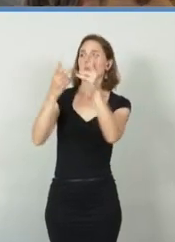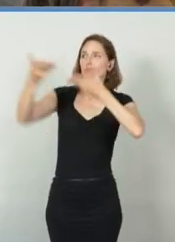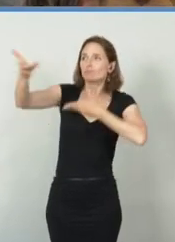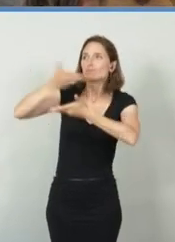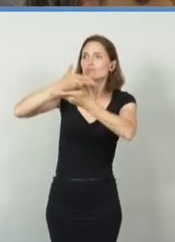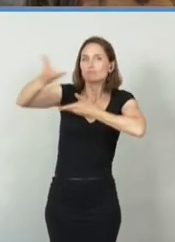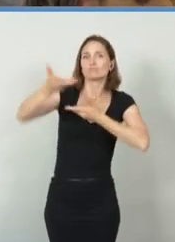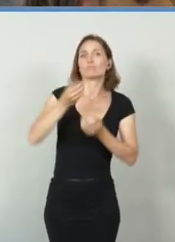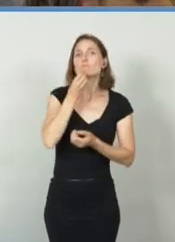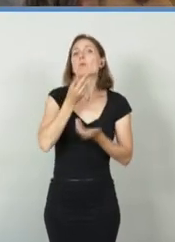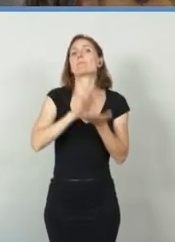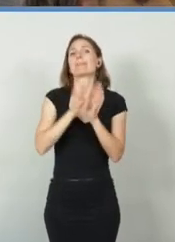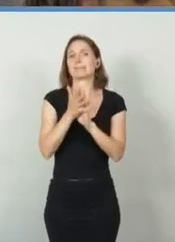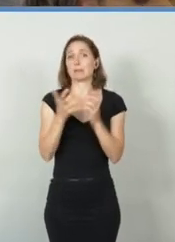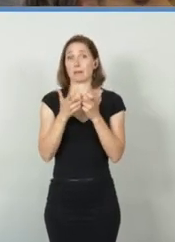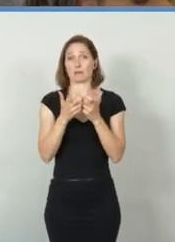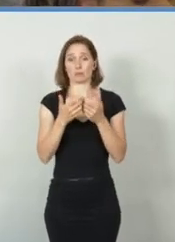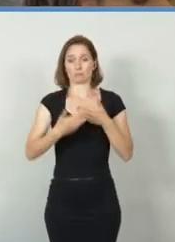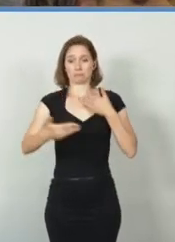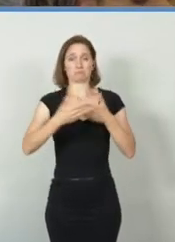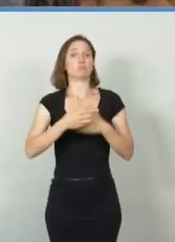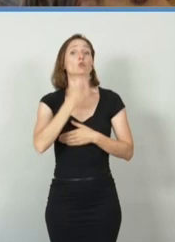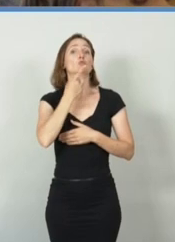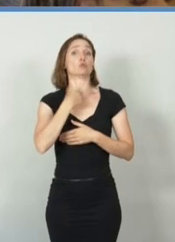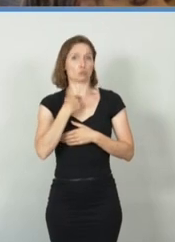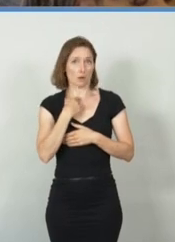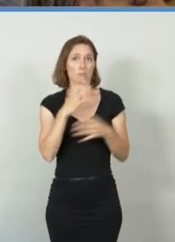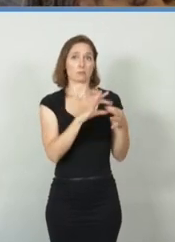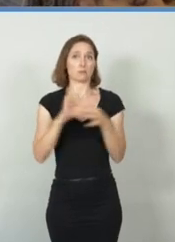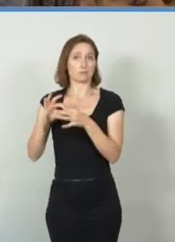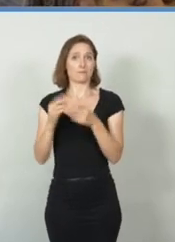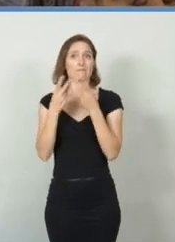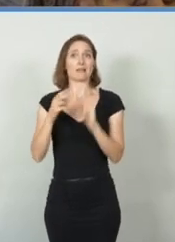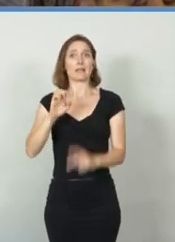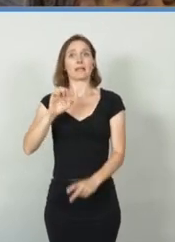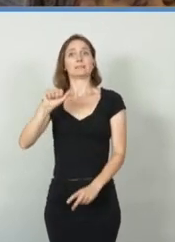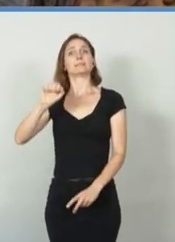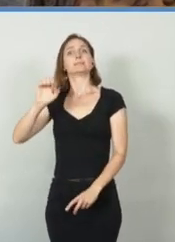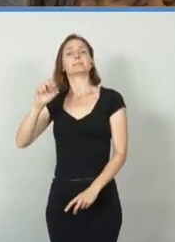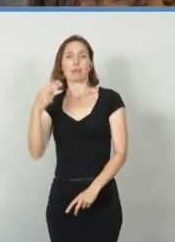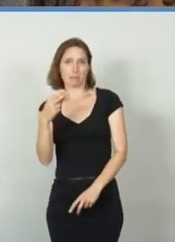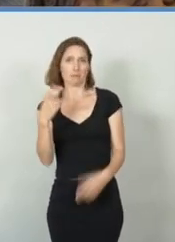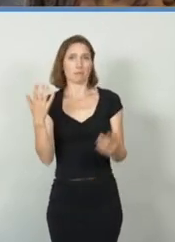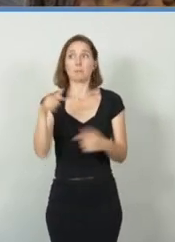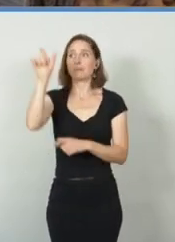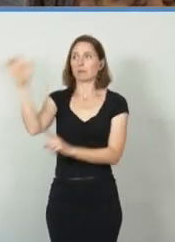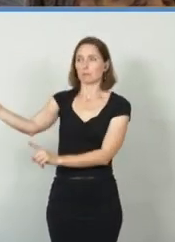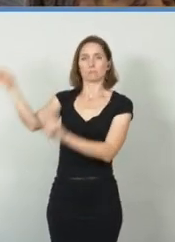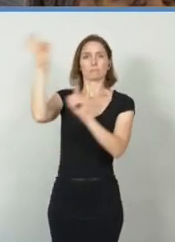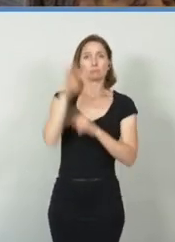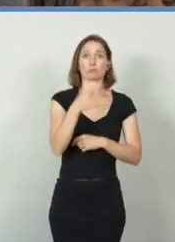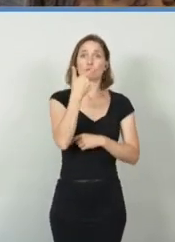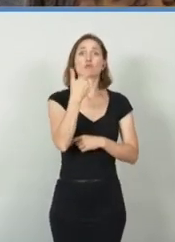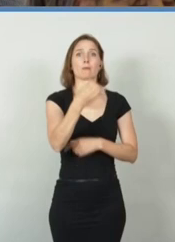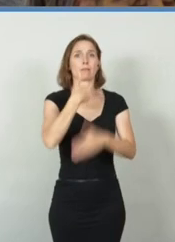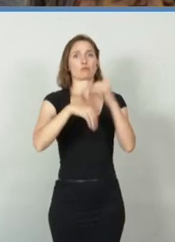par exemple dans le cas de notre jumelage avec Essen une agente de la ville a passé deux semaines à la Maison internationale dans le cadre de son emploi pour s'inspirer